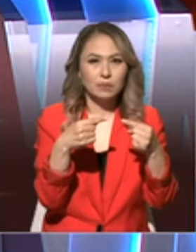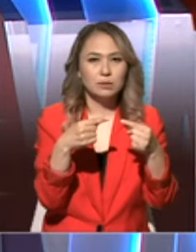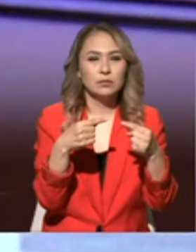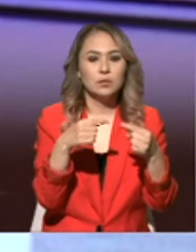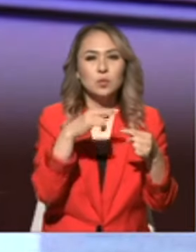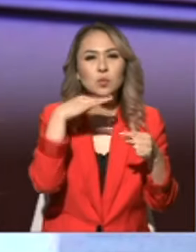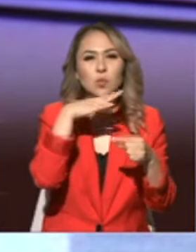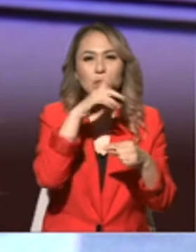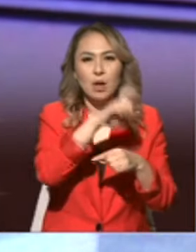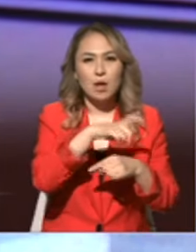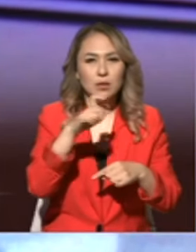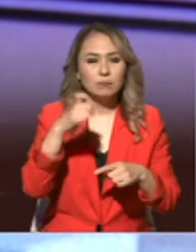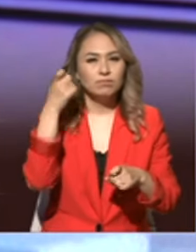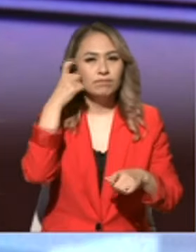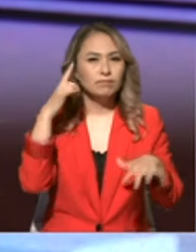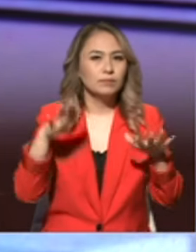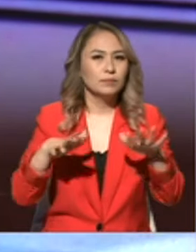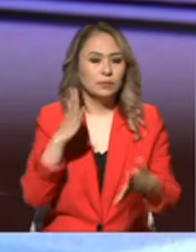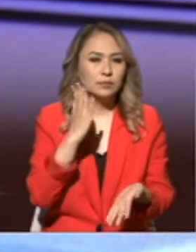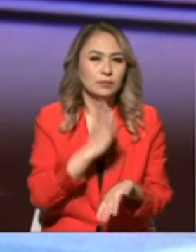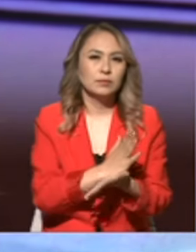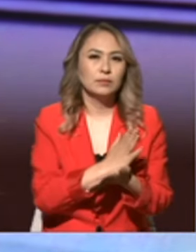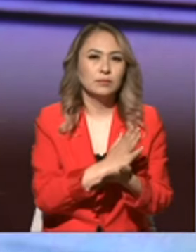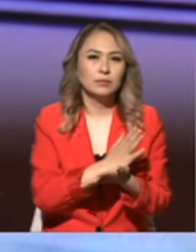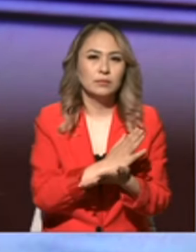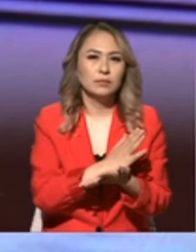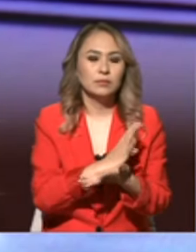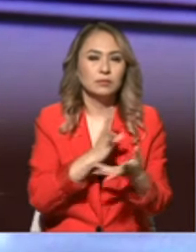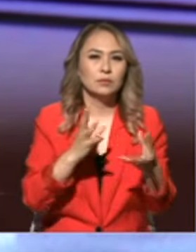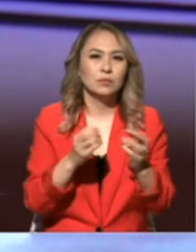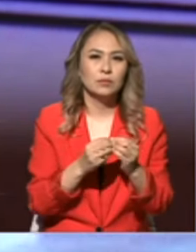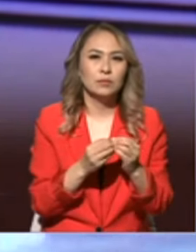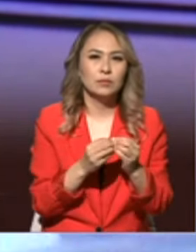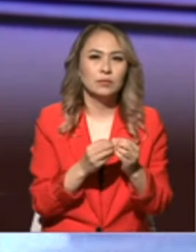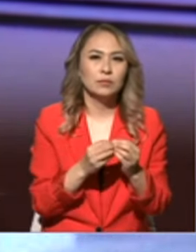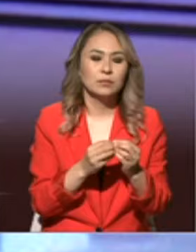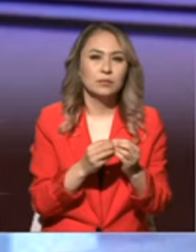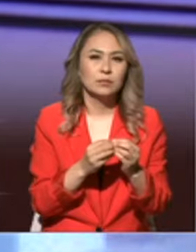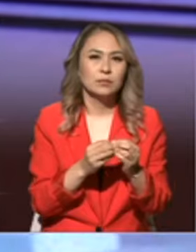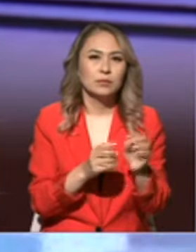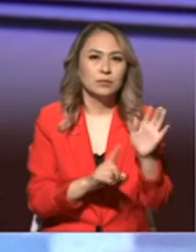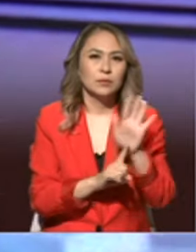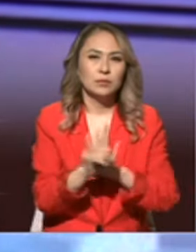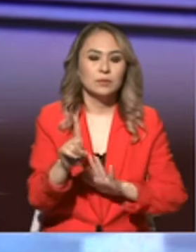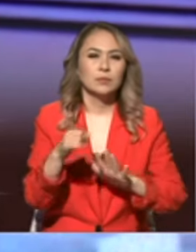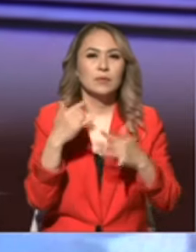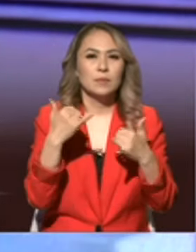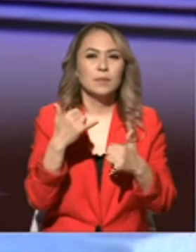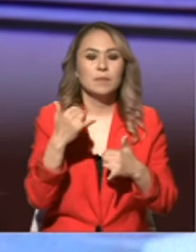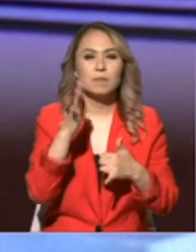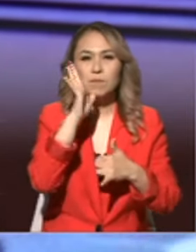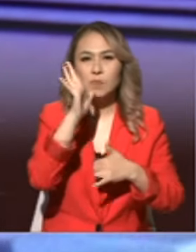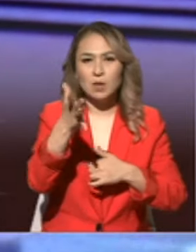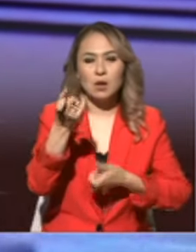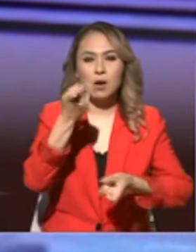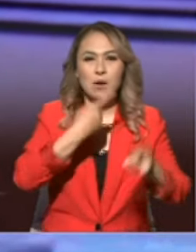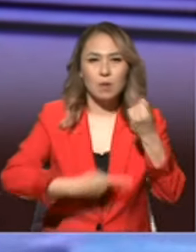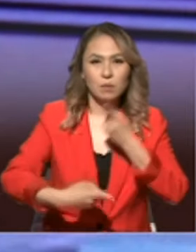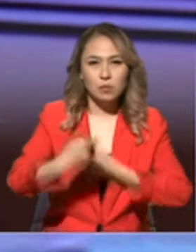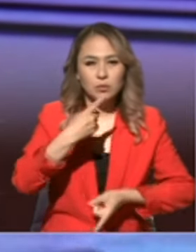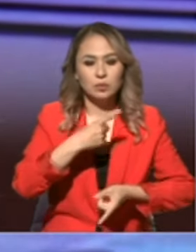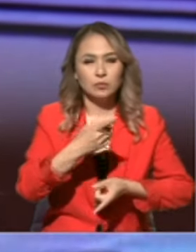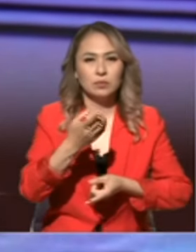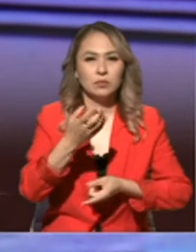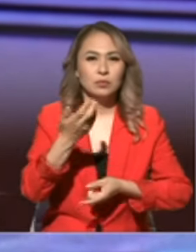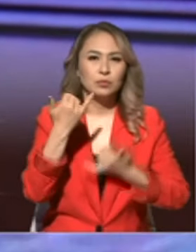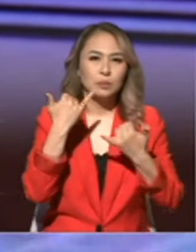көп адамдар күмән келтіреді. Сол себептен ол жердегі қаншадан 5 жыл тұрды, 5 жылдан кейін қайтып кетті. Не болмаса бүгін барып ертең